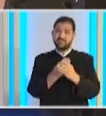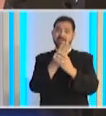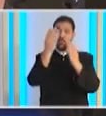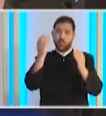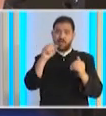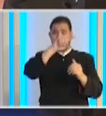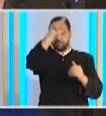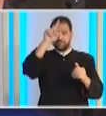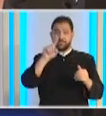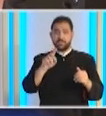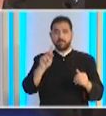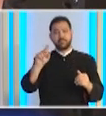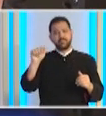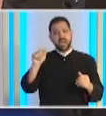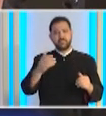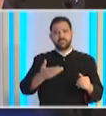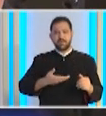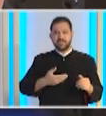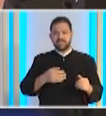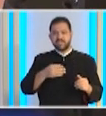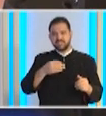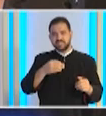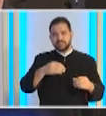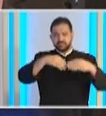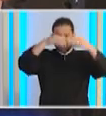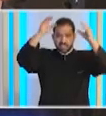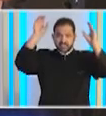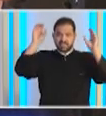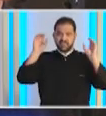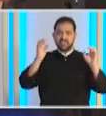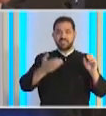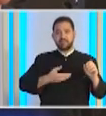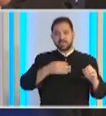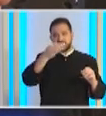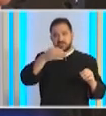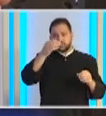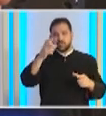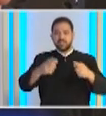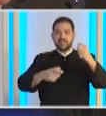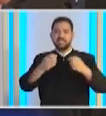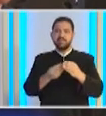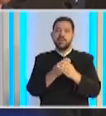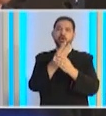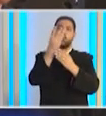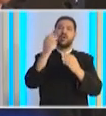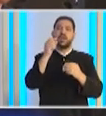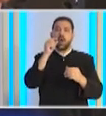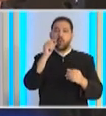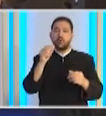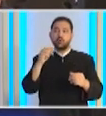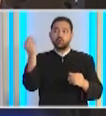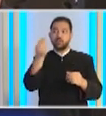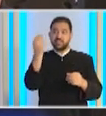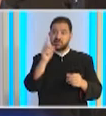despre procesul acesta de înnoire și despre lucrarea omului, care este fundamentală. Dumnezeu nu